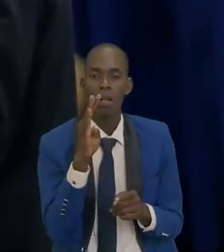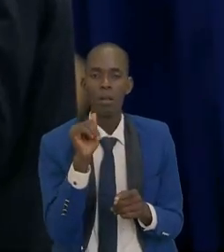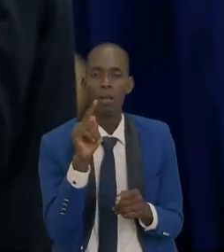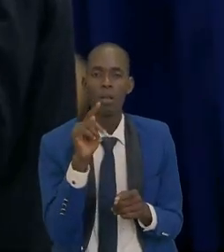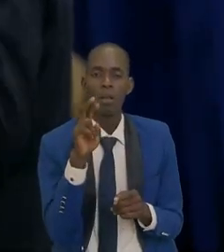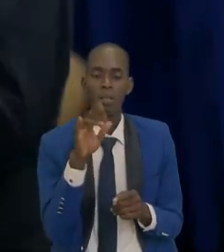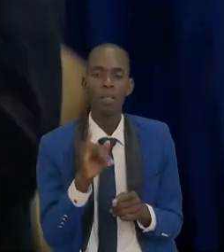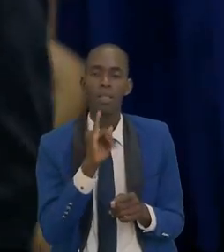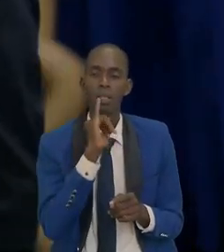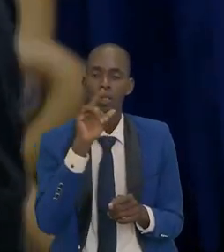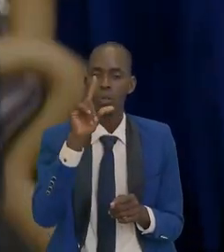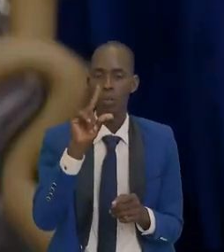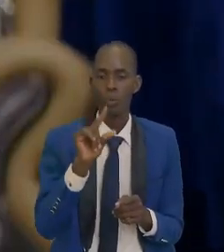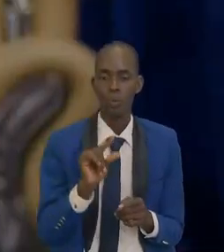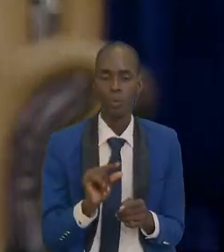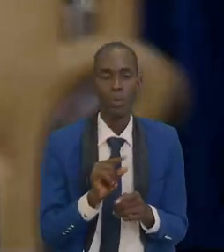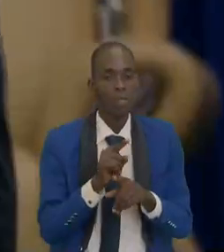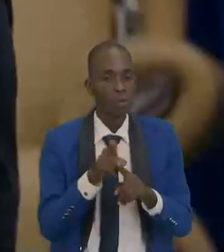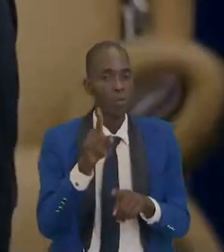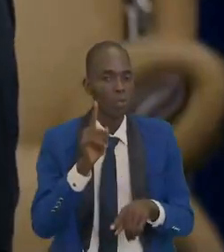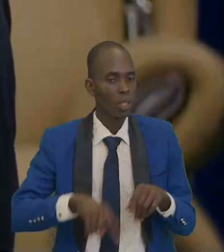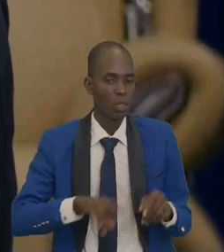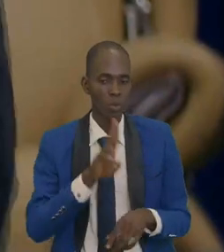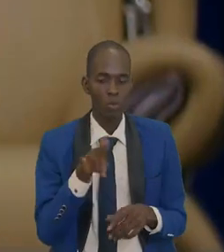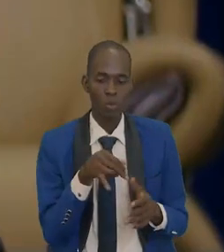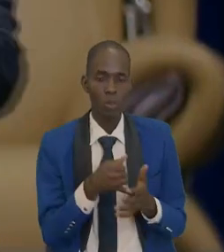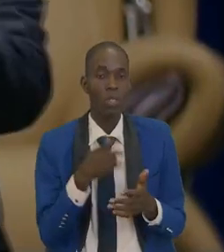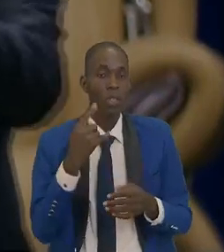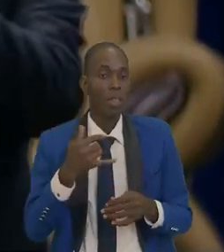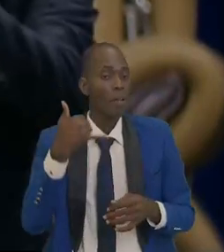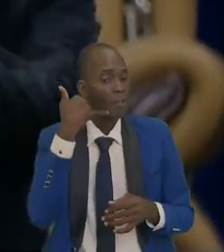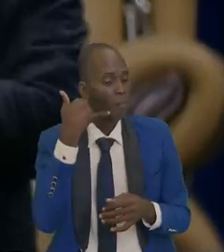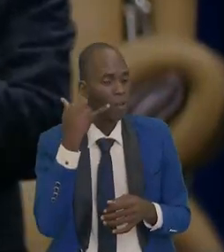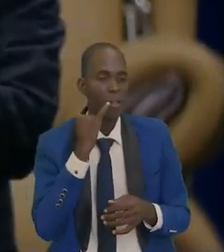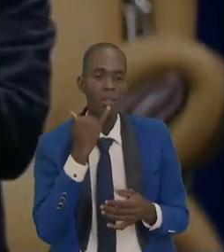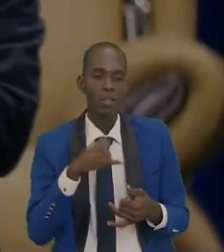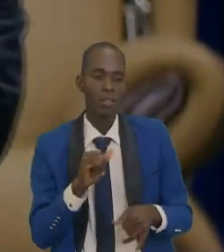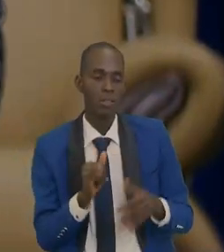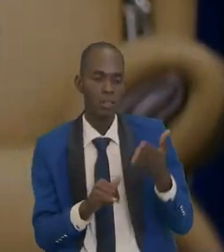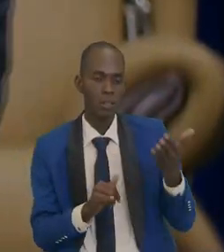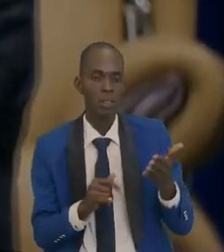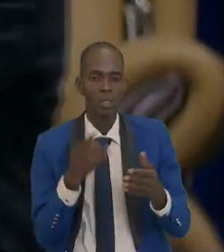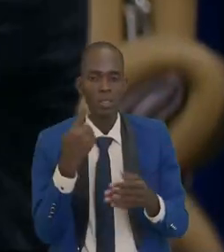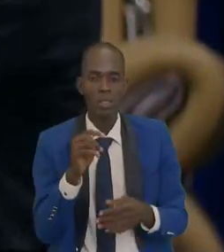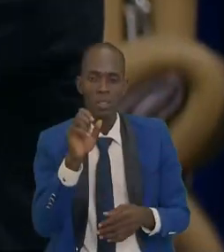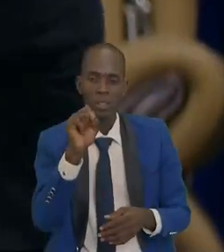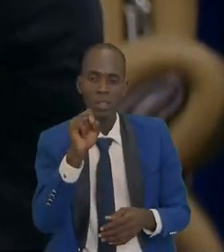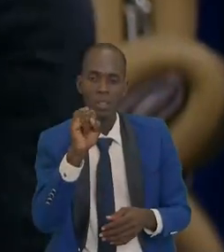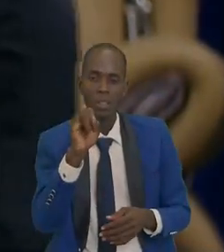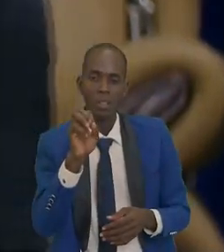Vous n'arrivez pas à l'utiliser. Le téléphone est toujours là. La carte SIM est toujours